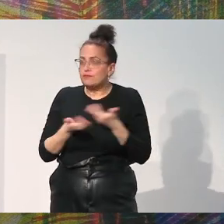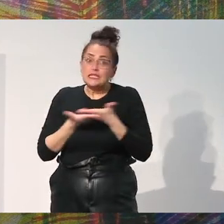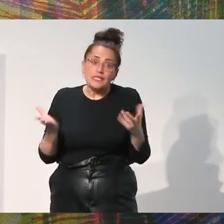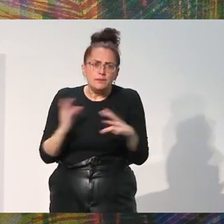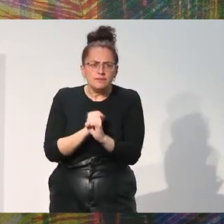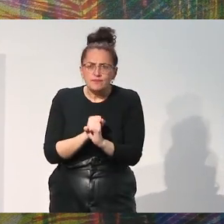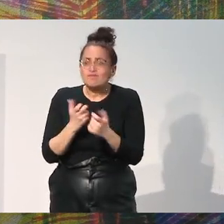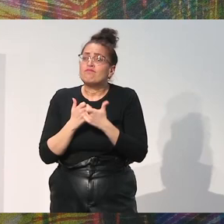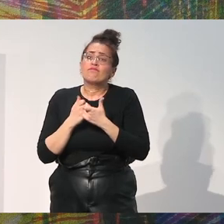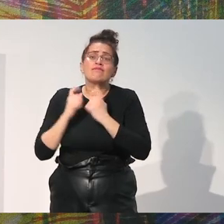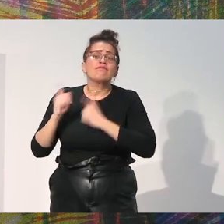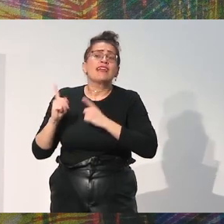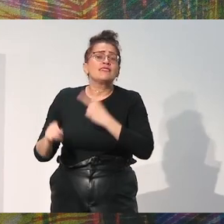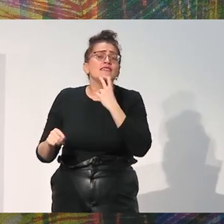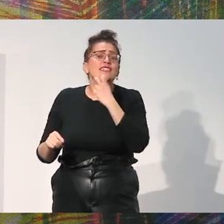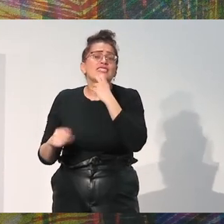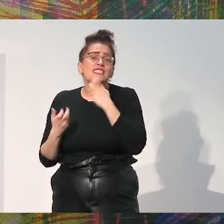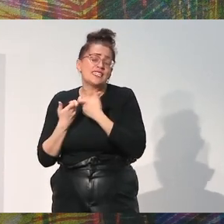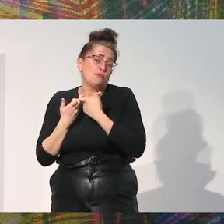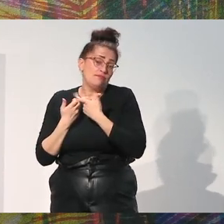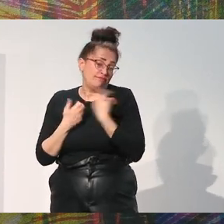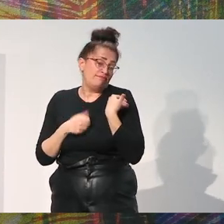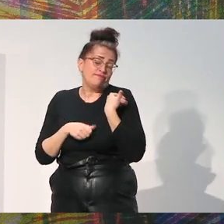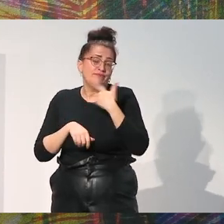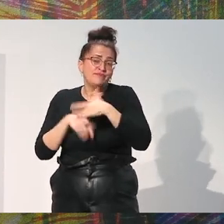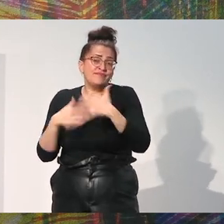principe qu'une guerre civile comme la guerre libanaise l'a été,